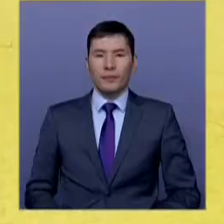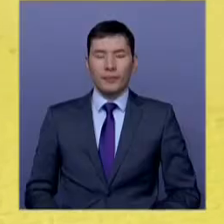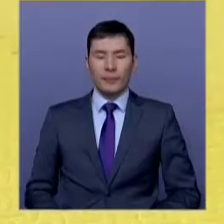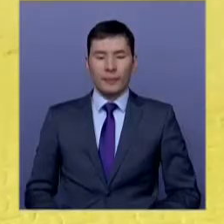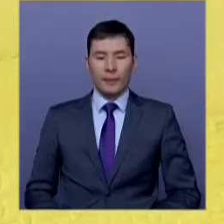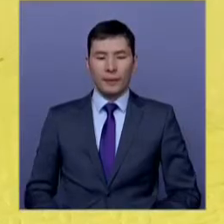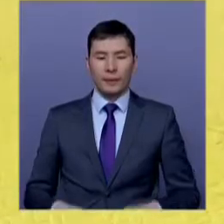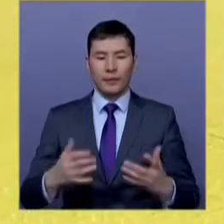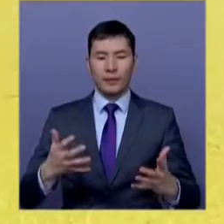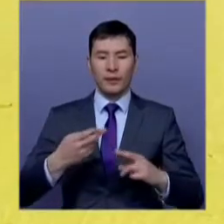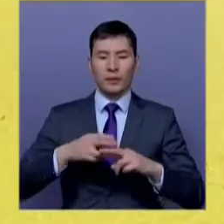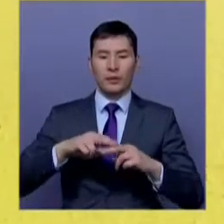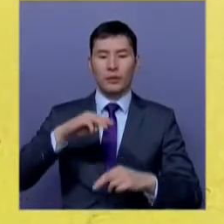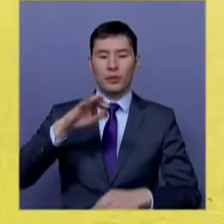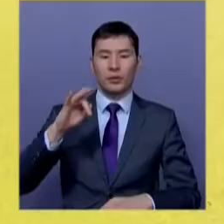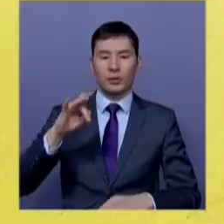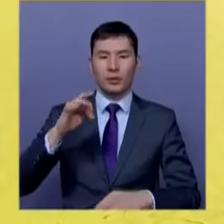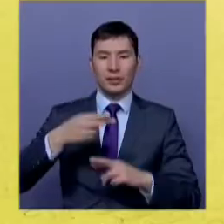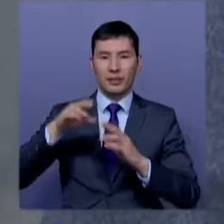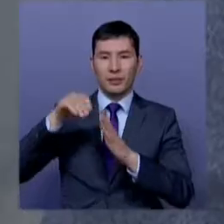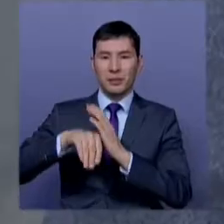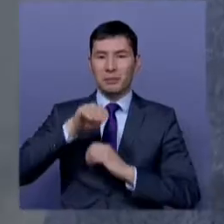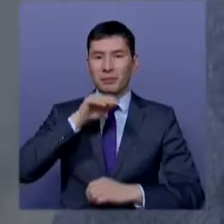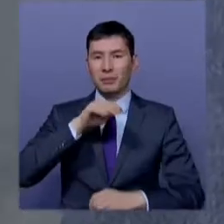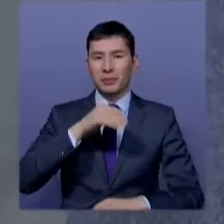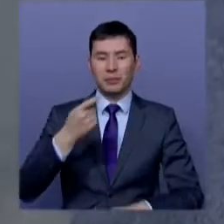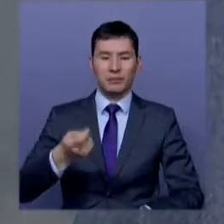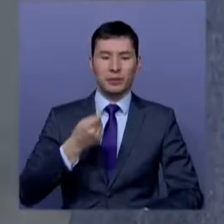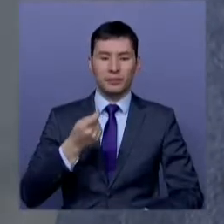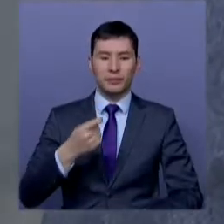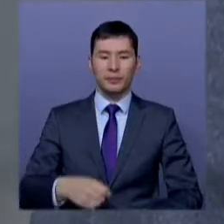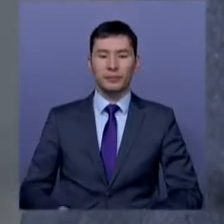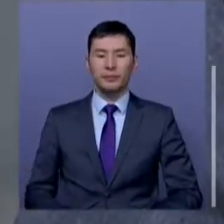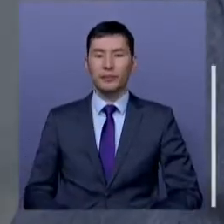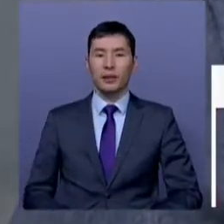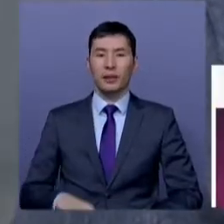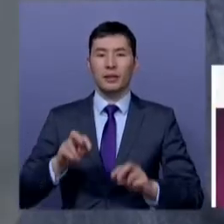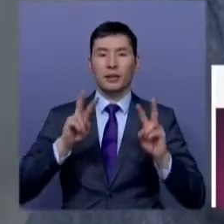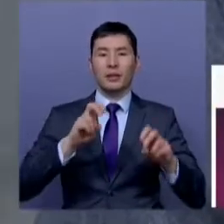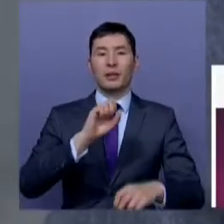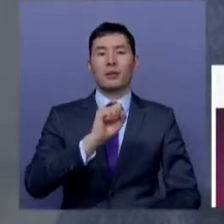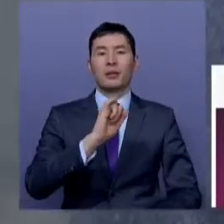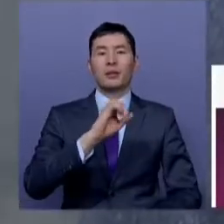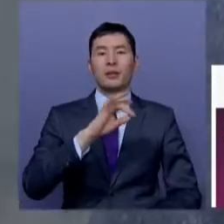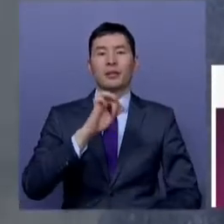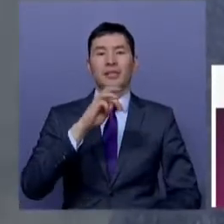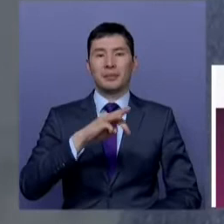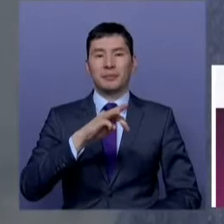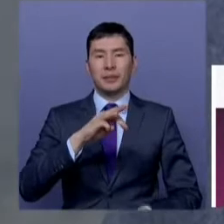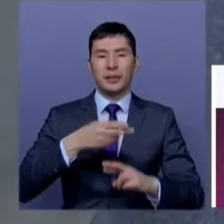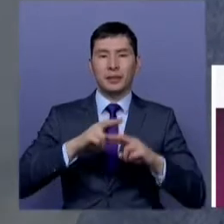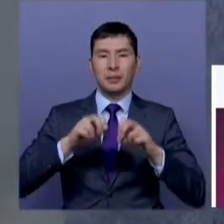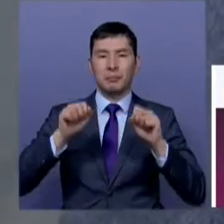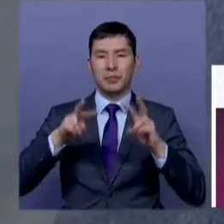келеді. Алайда тьютор мамандары әлі де жеткіліксіз. Категория детей с аутизмом. Аутизм синдромымен ауыратын балаларға арнайы